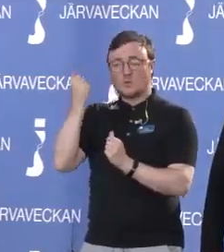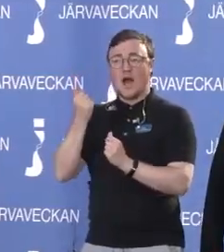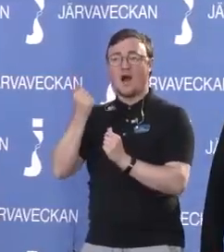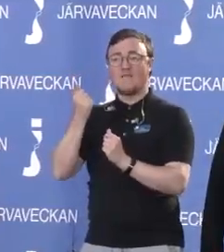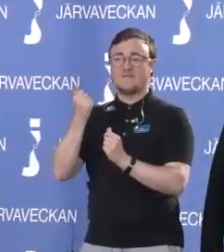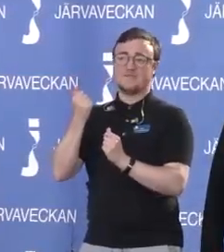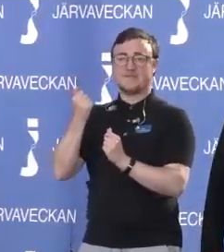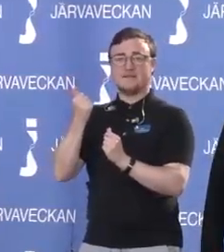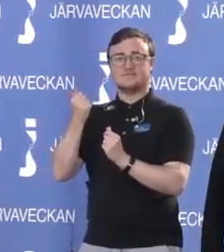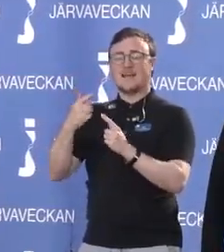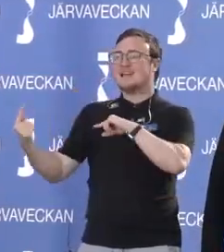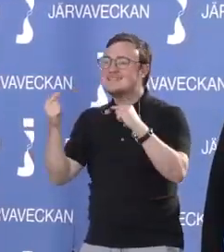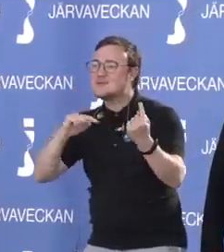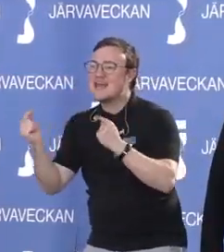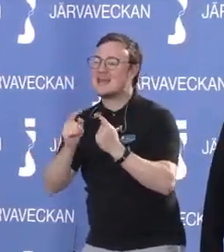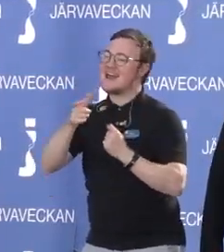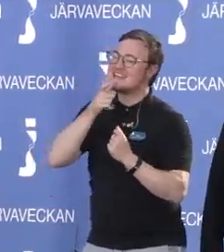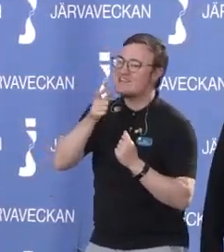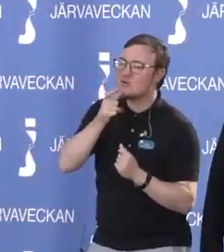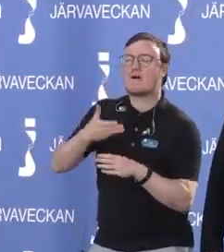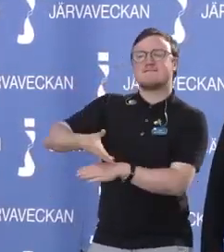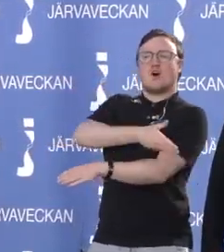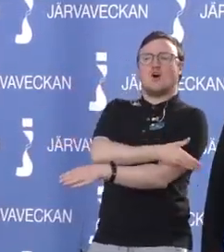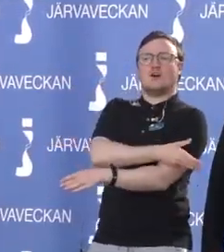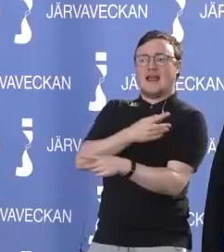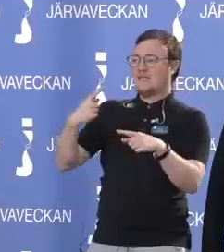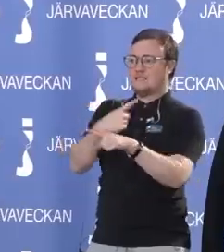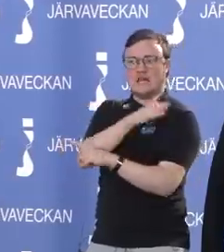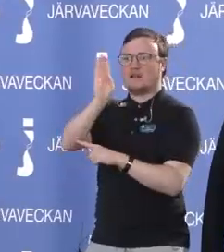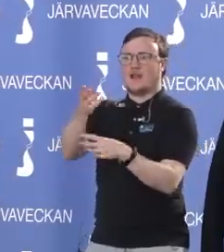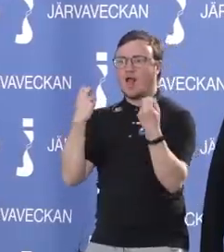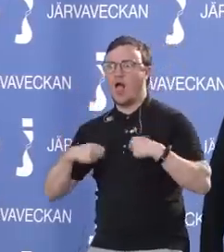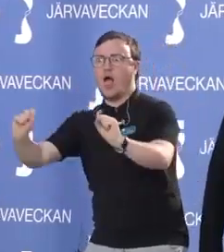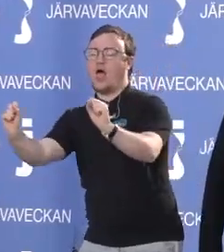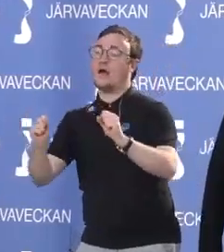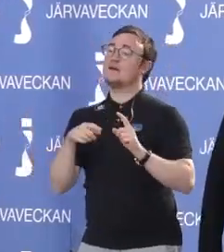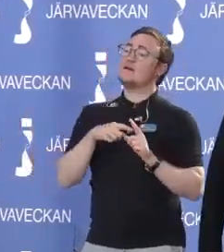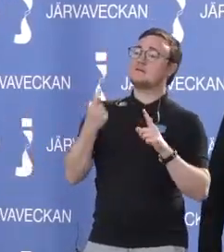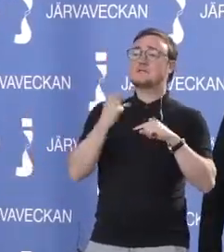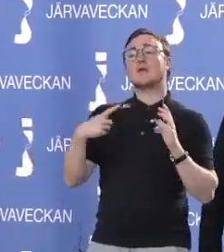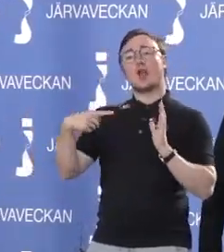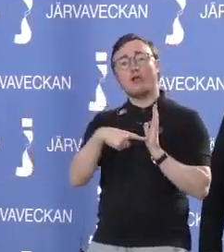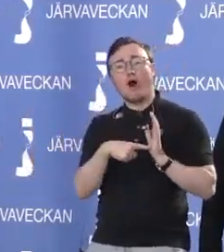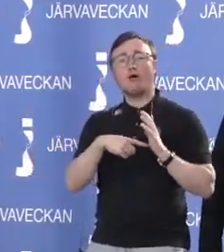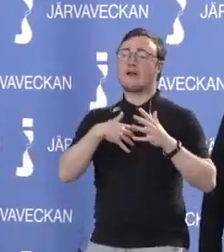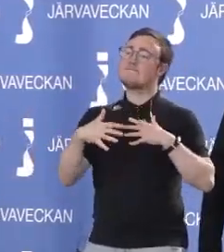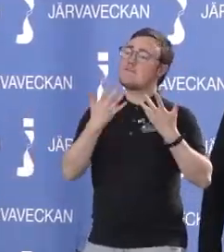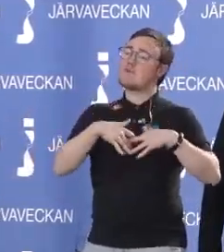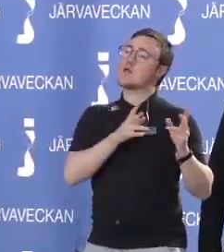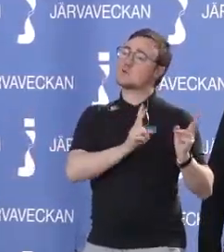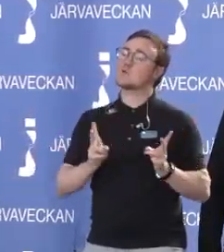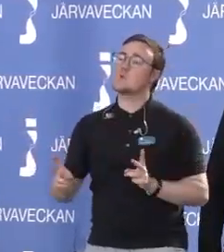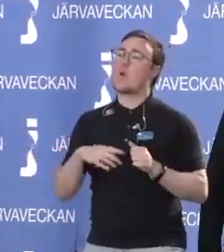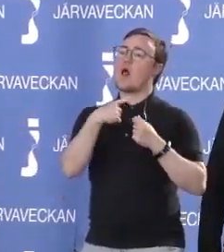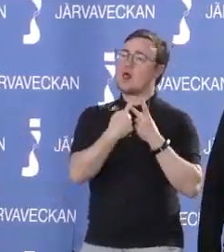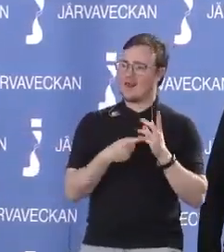diskussioner, intervjuer kanske även där liksom kring regel, liksom själva lagen och varför ser det ut så här och liksom